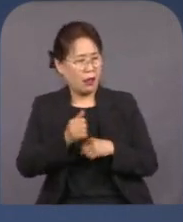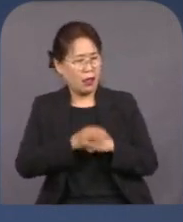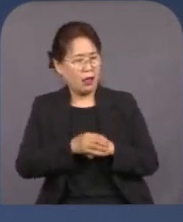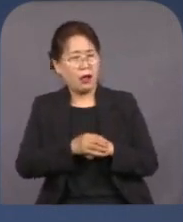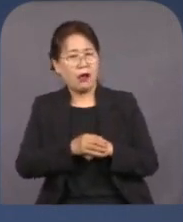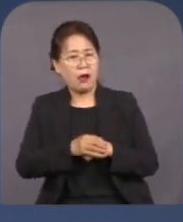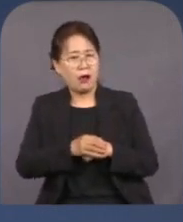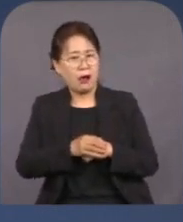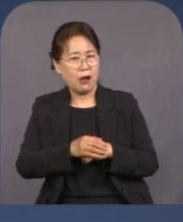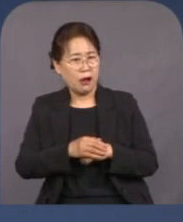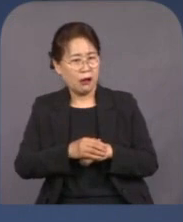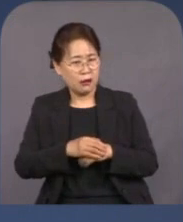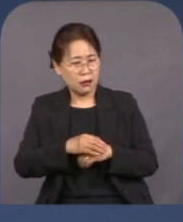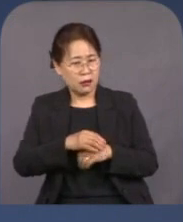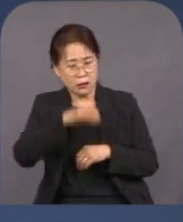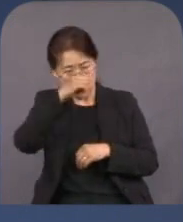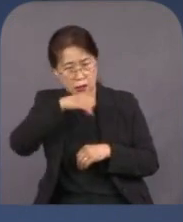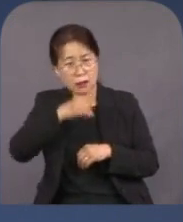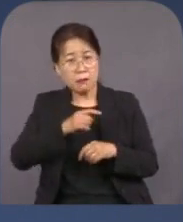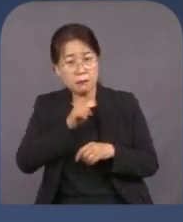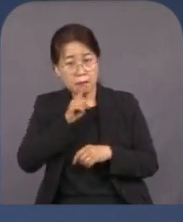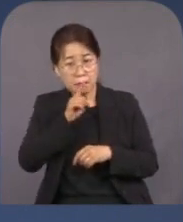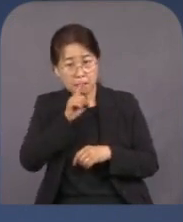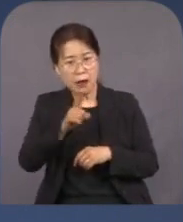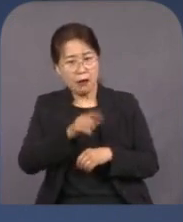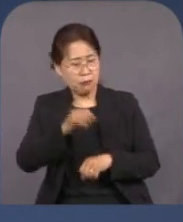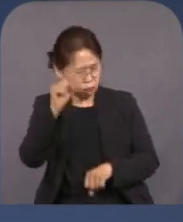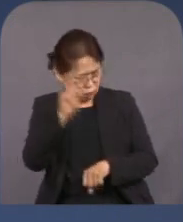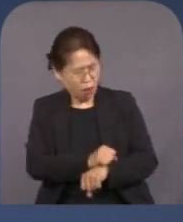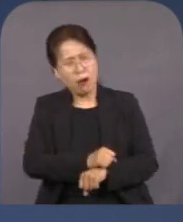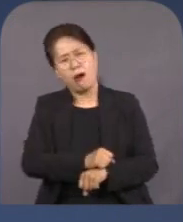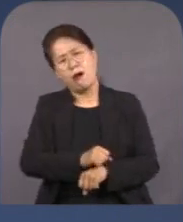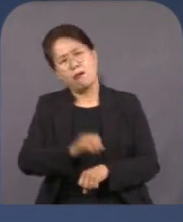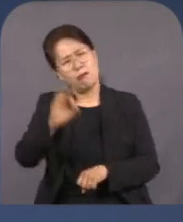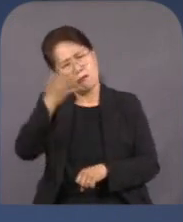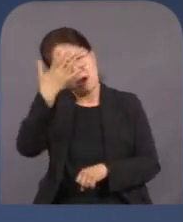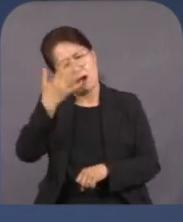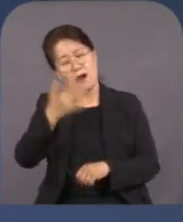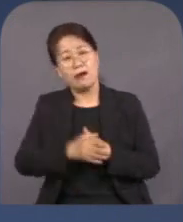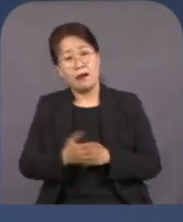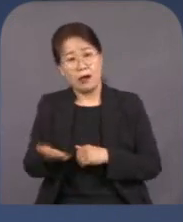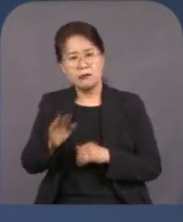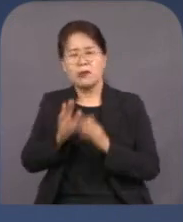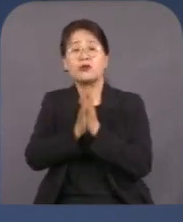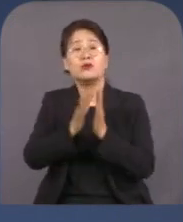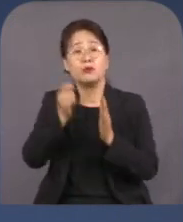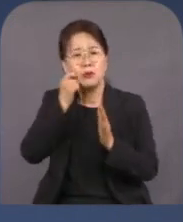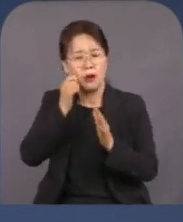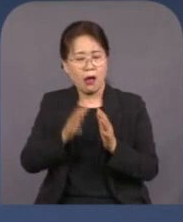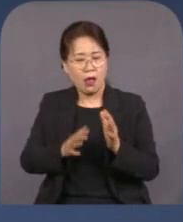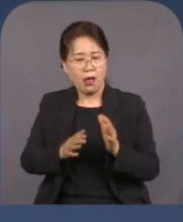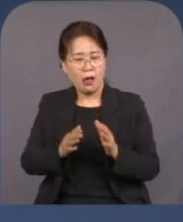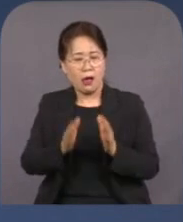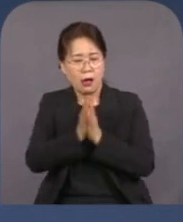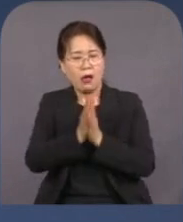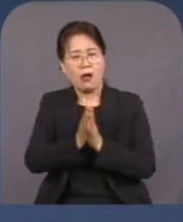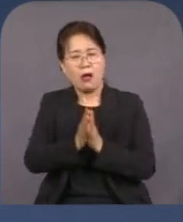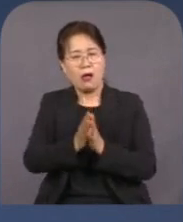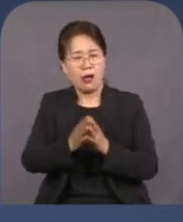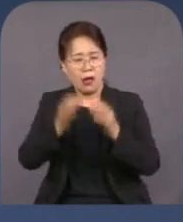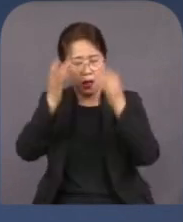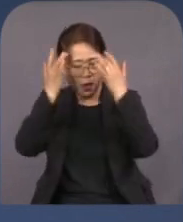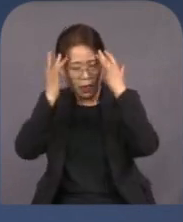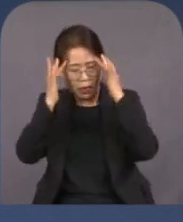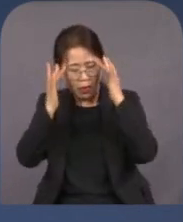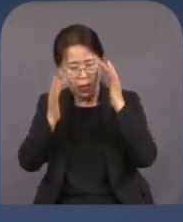말을 하라고 그러면 논리적으로 30분 1시간 더 할 거예요 근데 기도는 못합니다 버벅거리고 땀을 뻘뻘